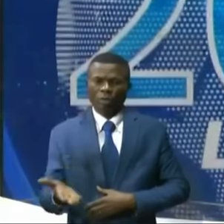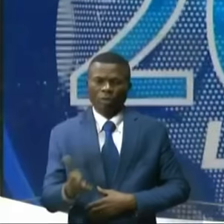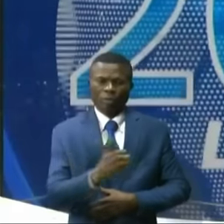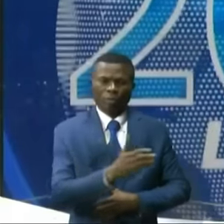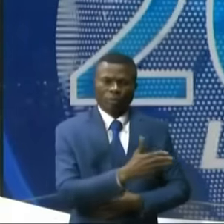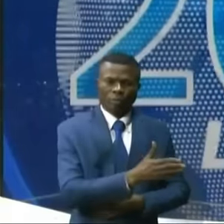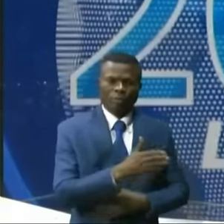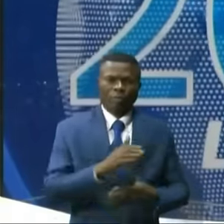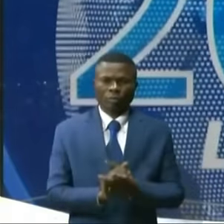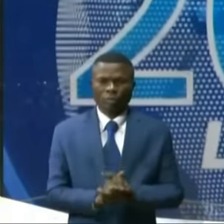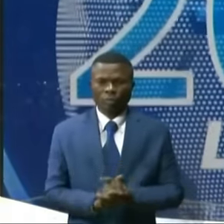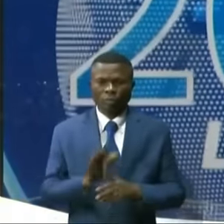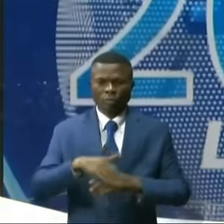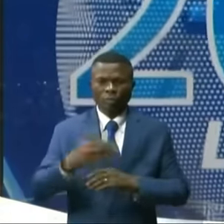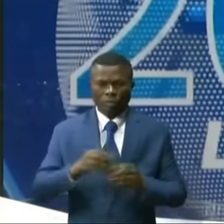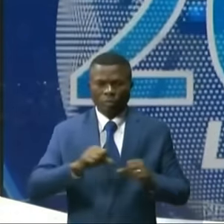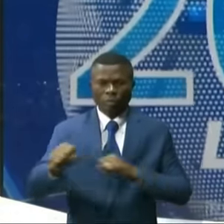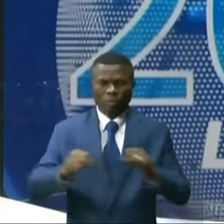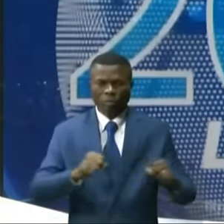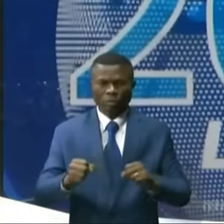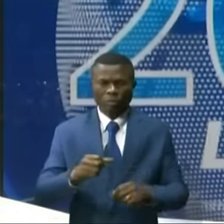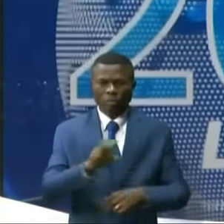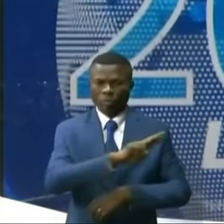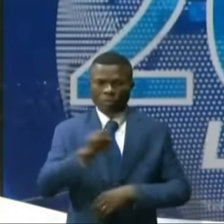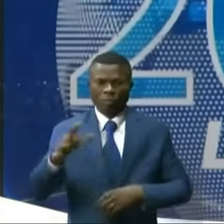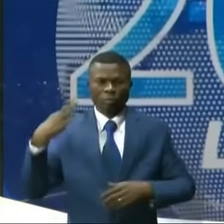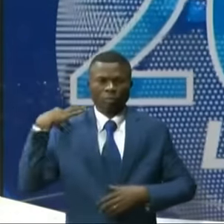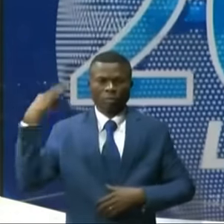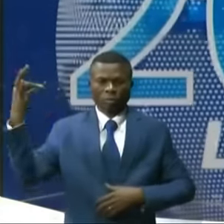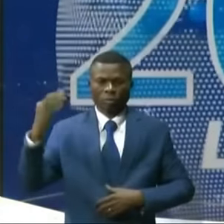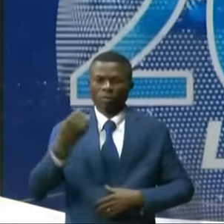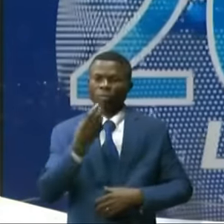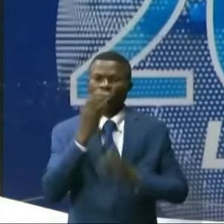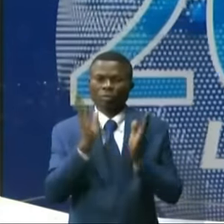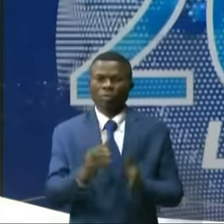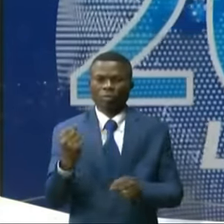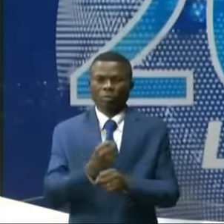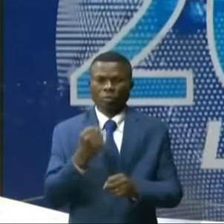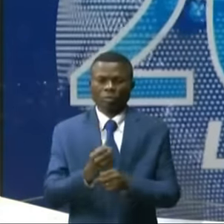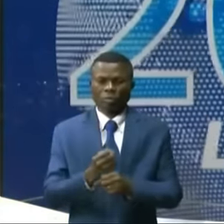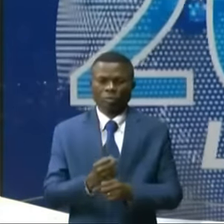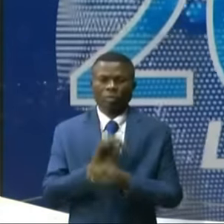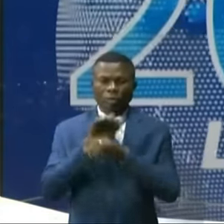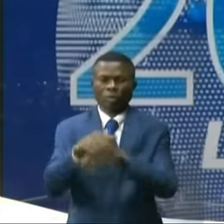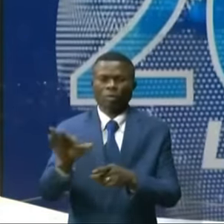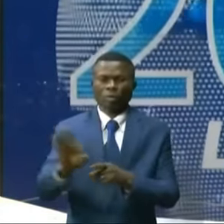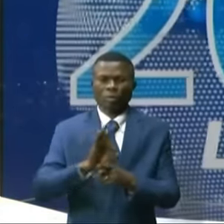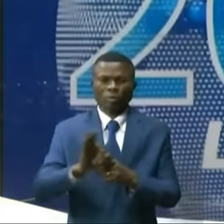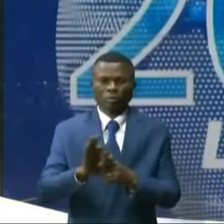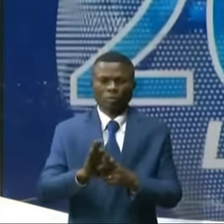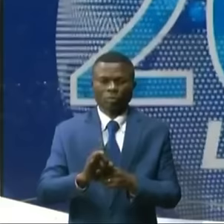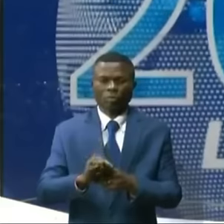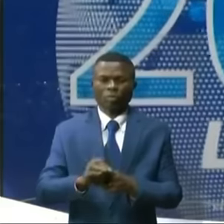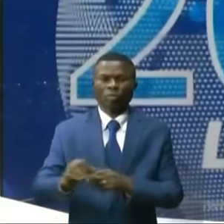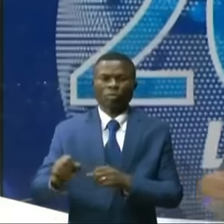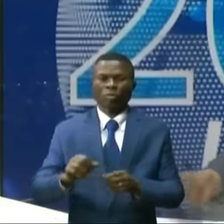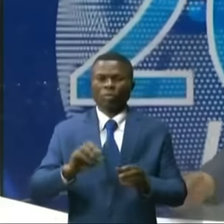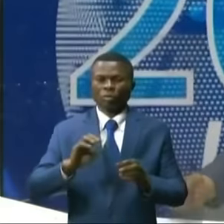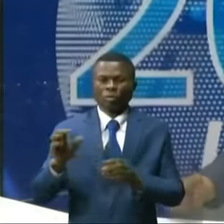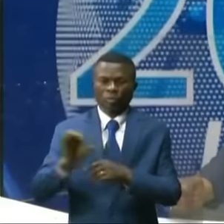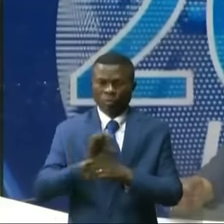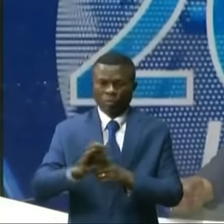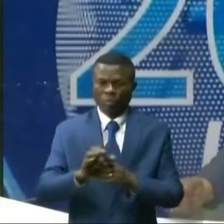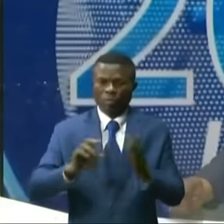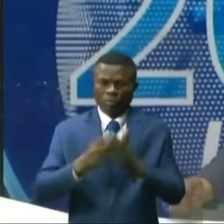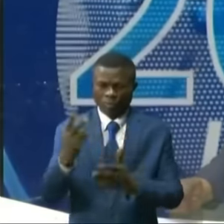2023 après le concours plus de 2000 candidats inspecteur de travail suivi une formation une session simultanée